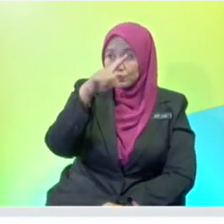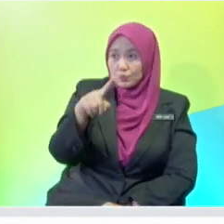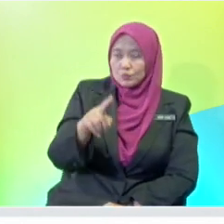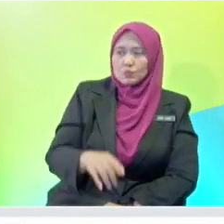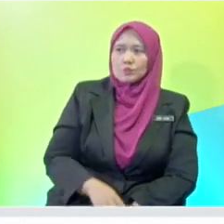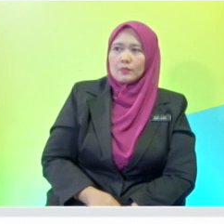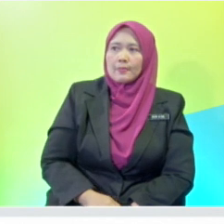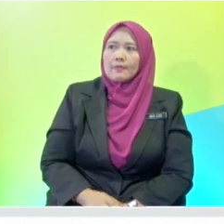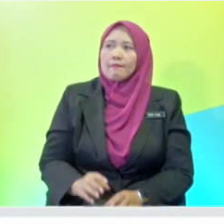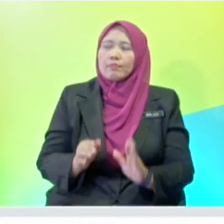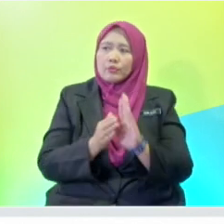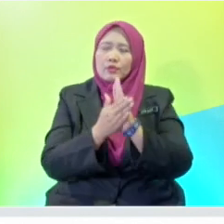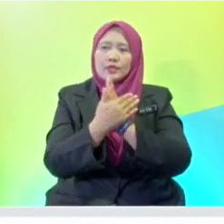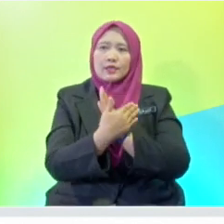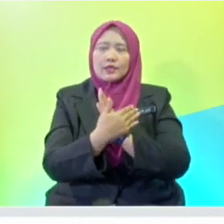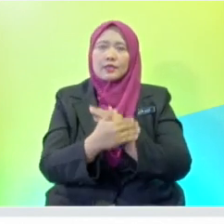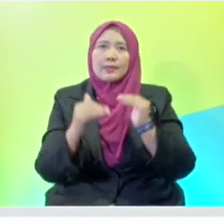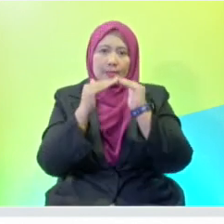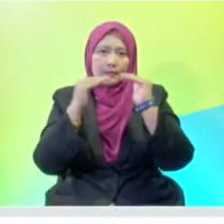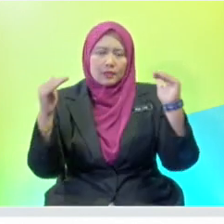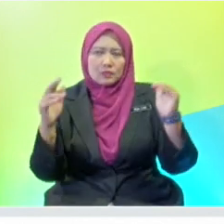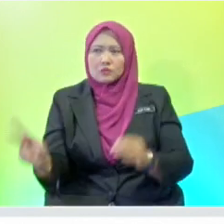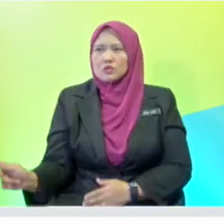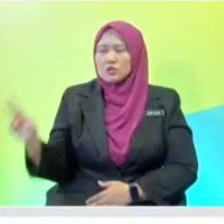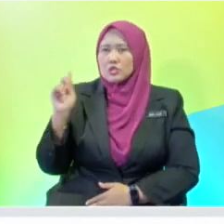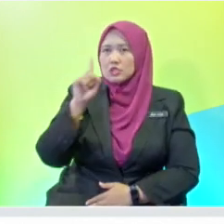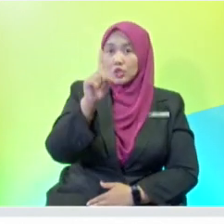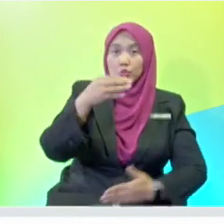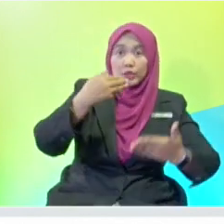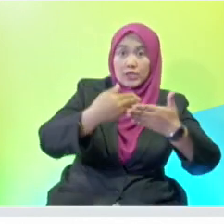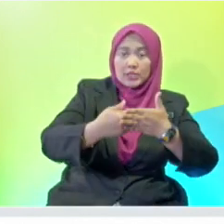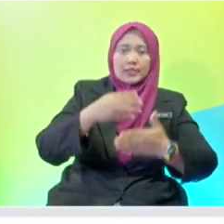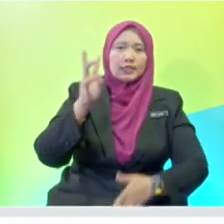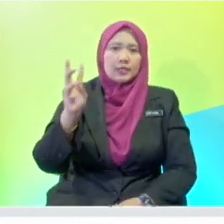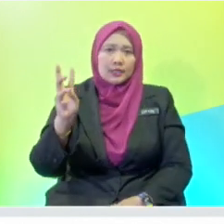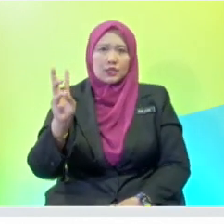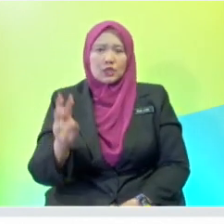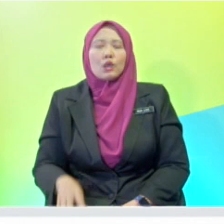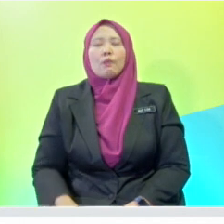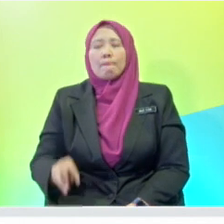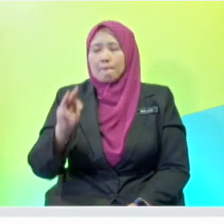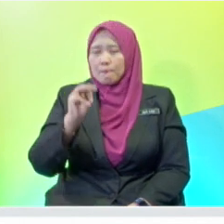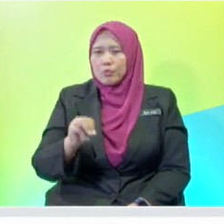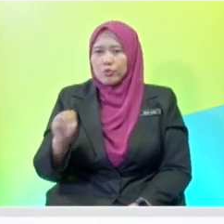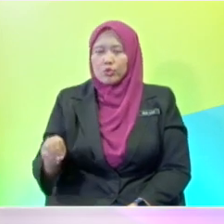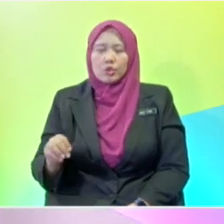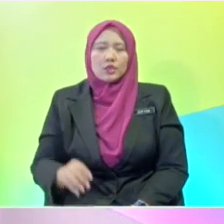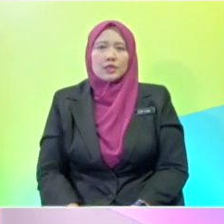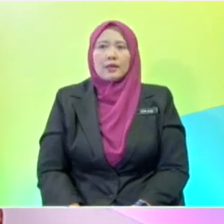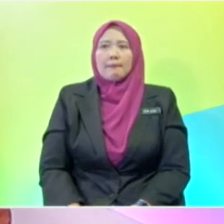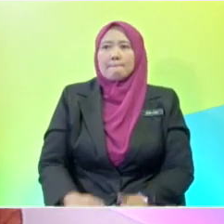memperoleh tahap penguasaan dan peringkat satu hingga 6 murid akan melalui proses ini ee yaitu